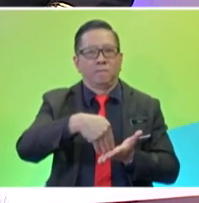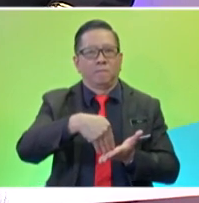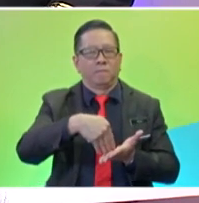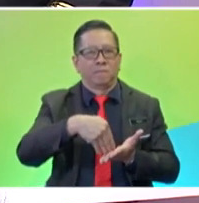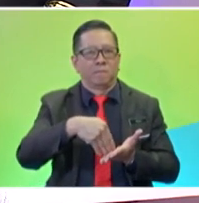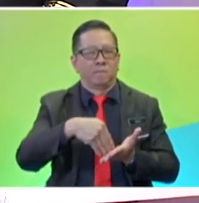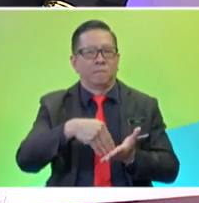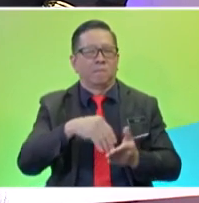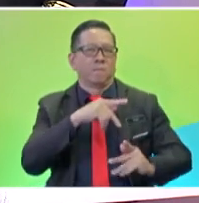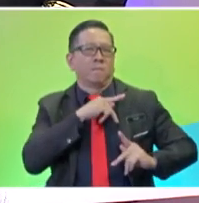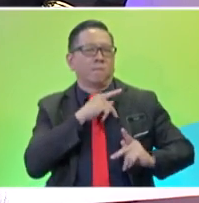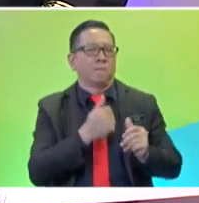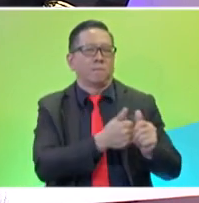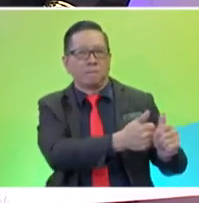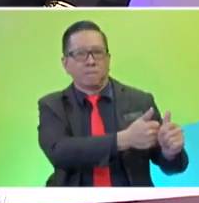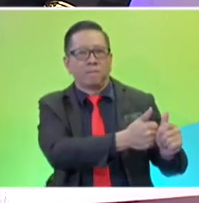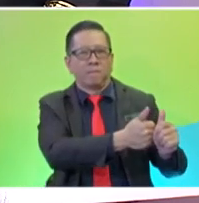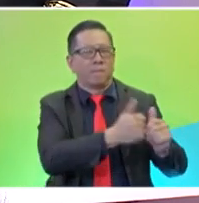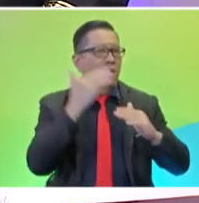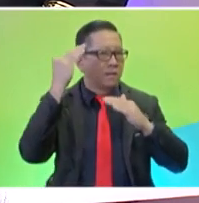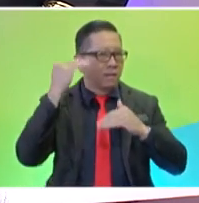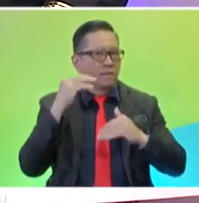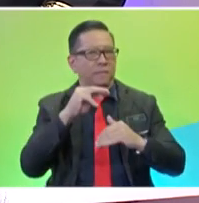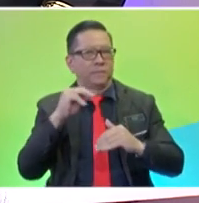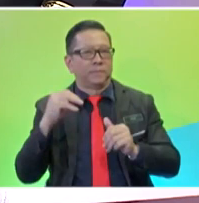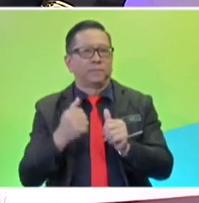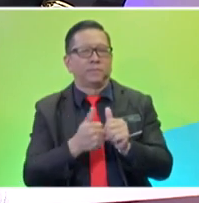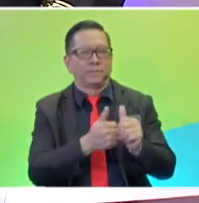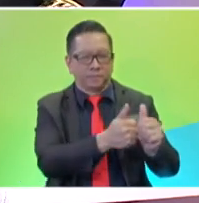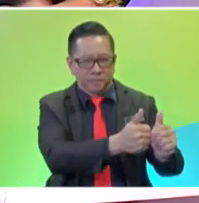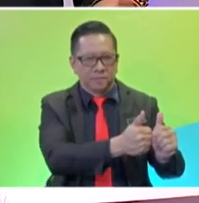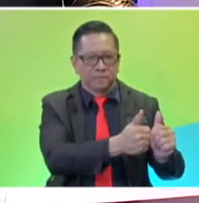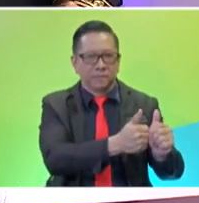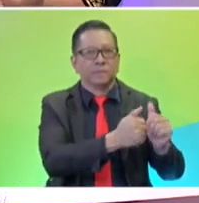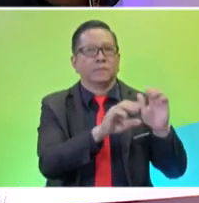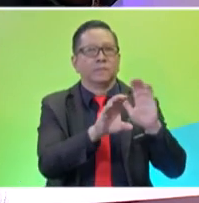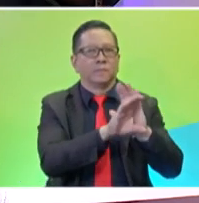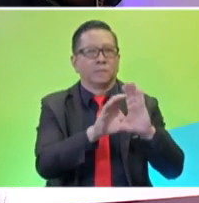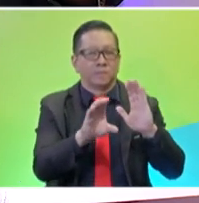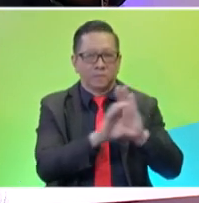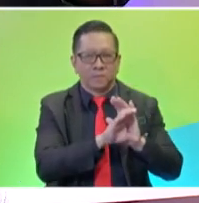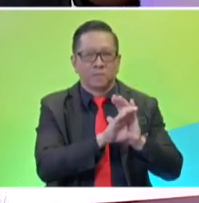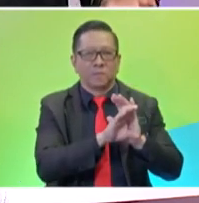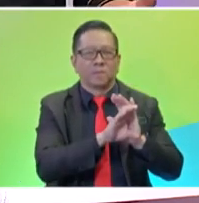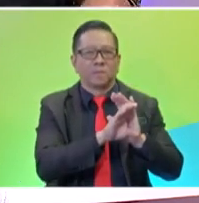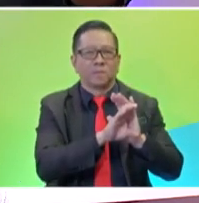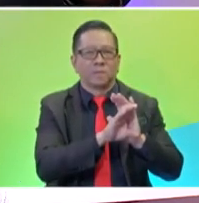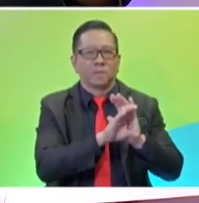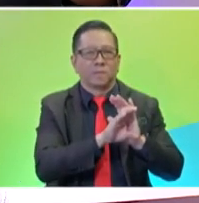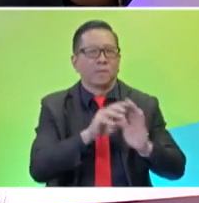anak-anak murid kita dan anak-anak murid Cikgu yang berada di rumah dan juga di studio bangke lah